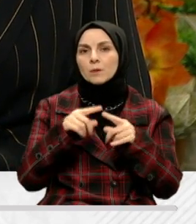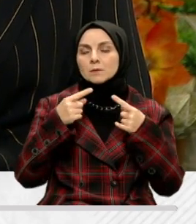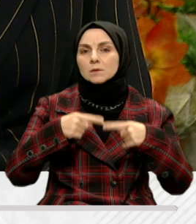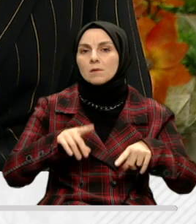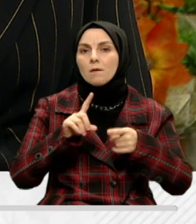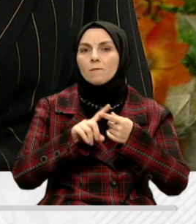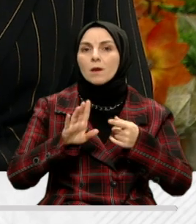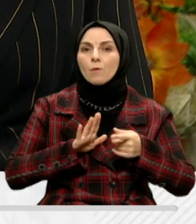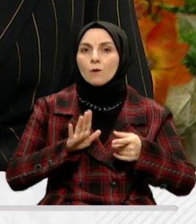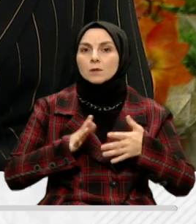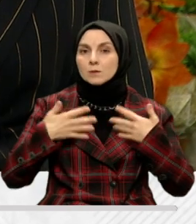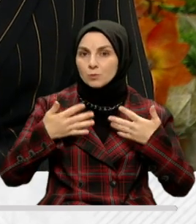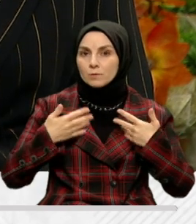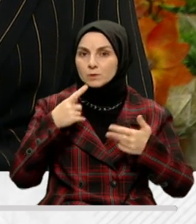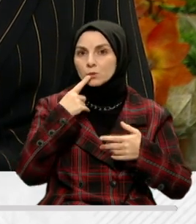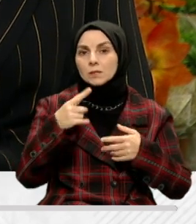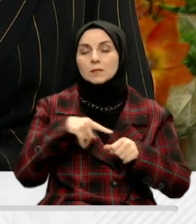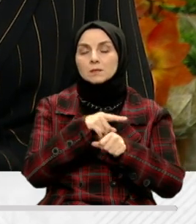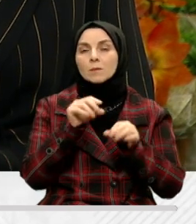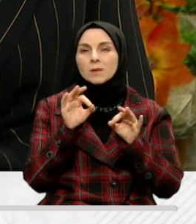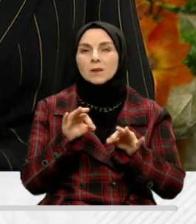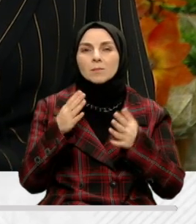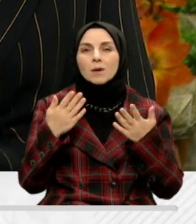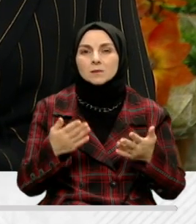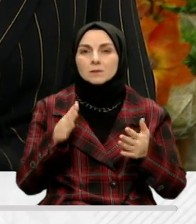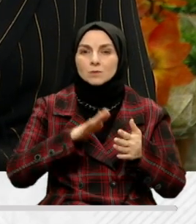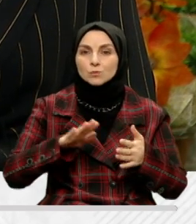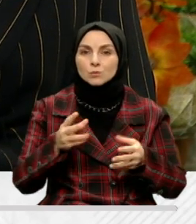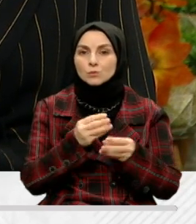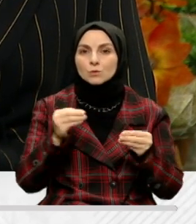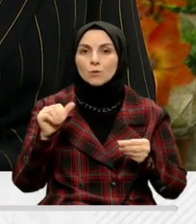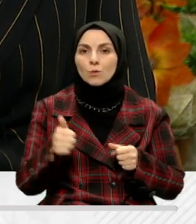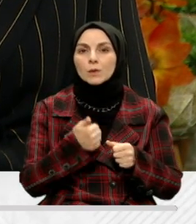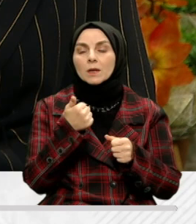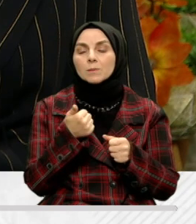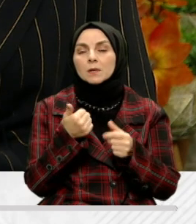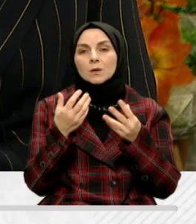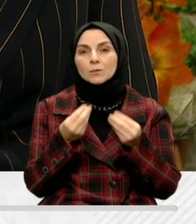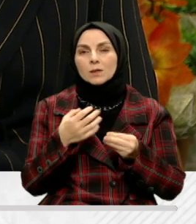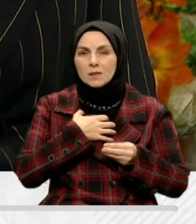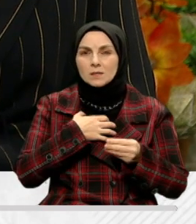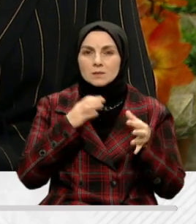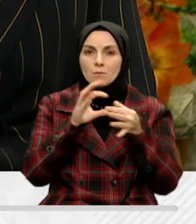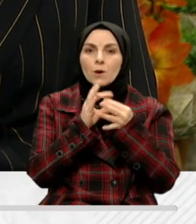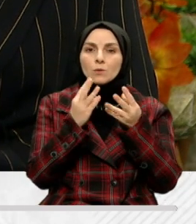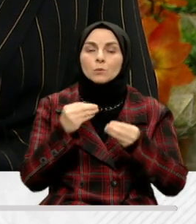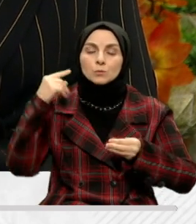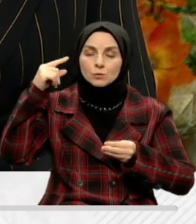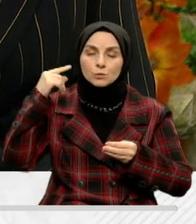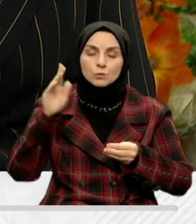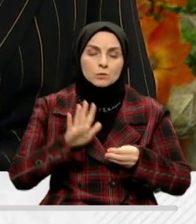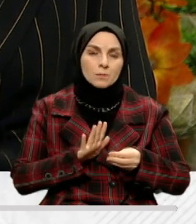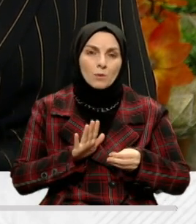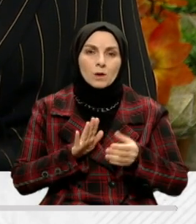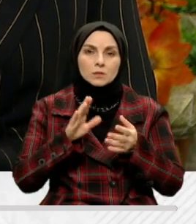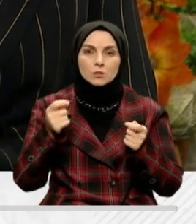öğrenci ve motivasyon dediğimizde hep aslında çocuğun en azından çok ciddi bir oranın kendisiyle ilgili olduğunu düşünüyoruz. Öğrenciyle ilgili olduğunu düşünüyoruz.